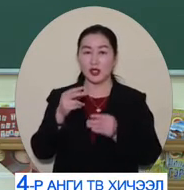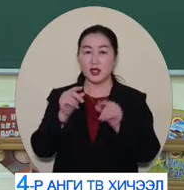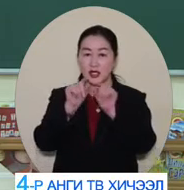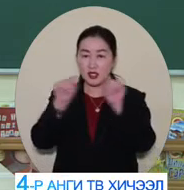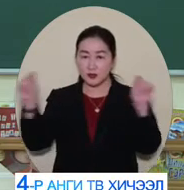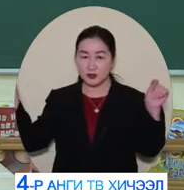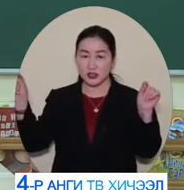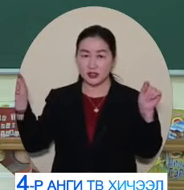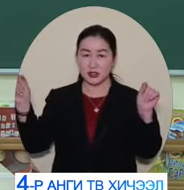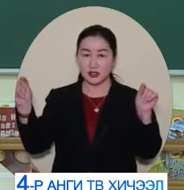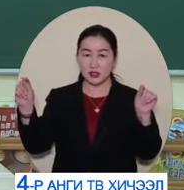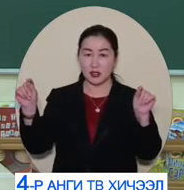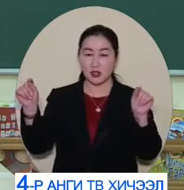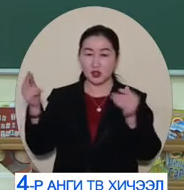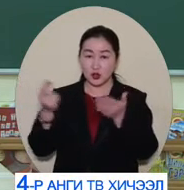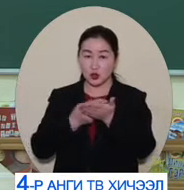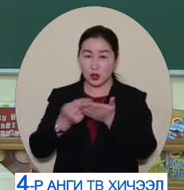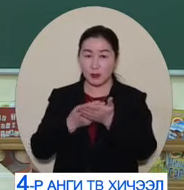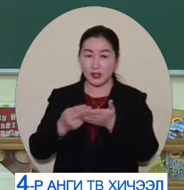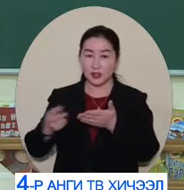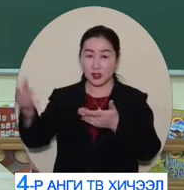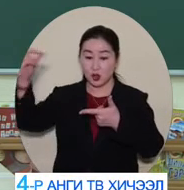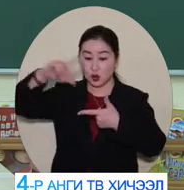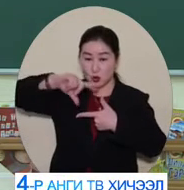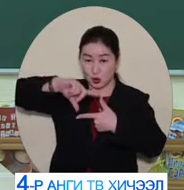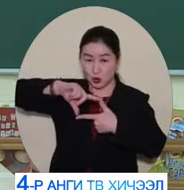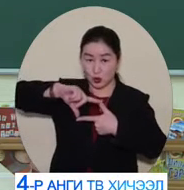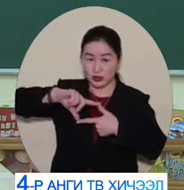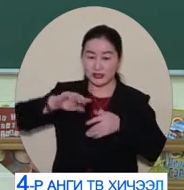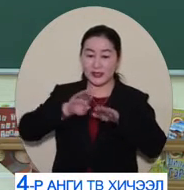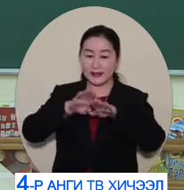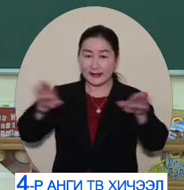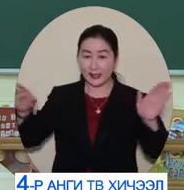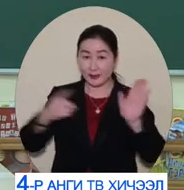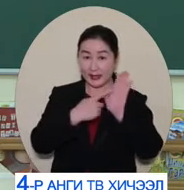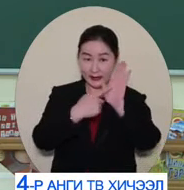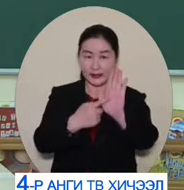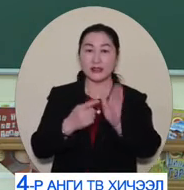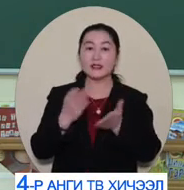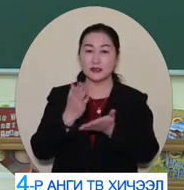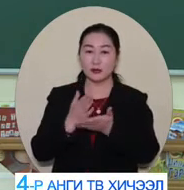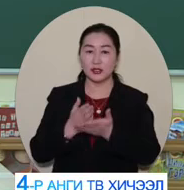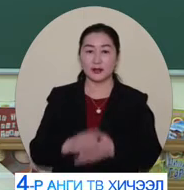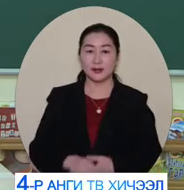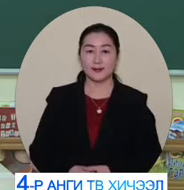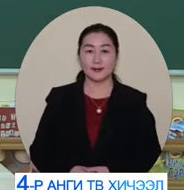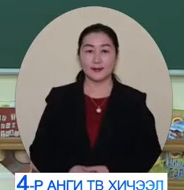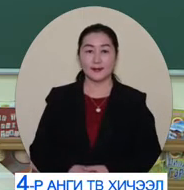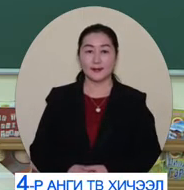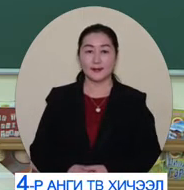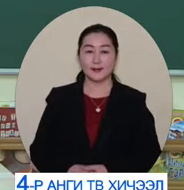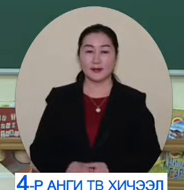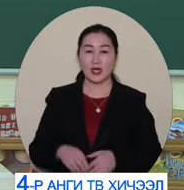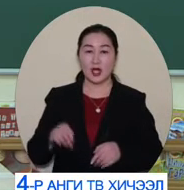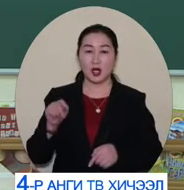хэмжээстэй болоод ирэхлээр маань дүрс маань одоо талбай тодорхой хэмжээний талбай илэрхийлсэн нэгж болж хавардаг тийм үү. За одоо